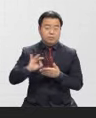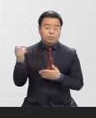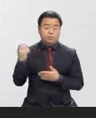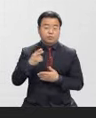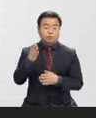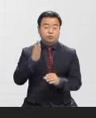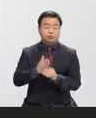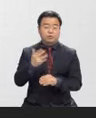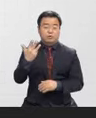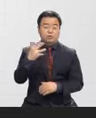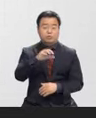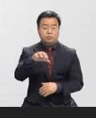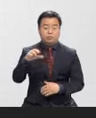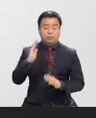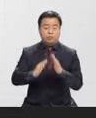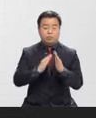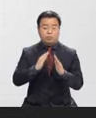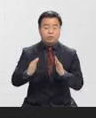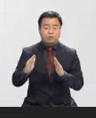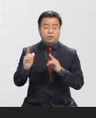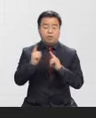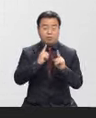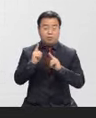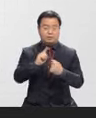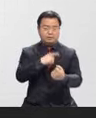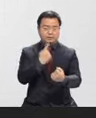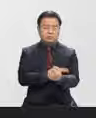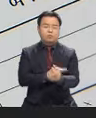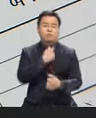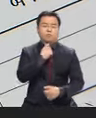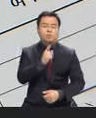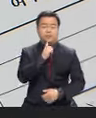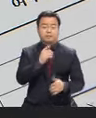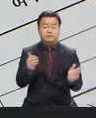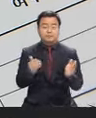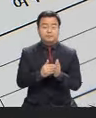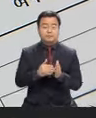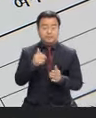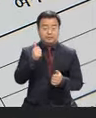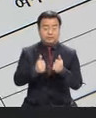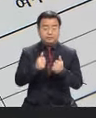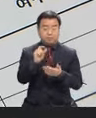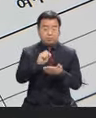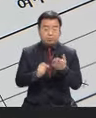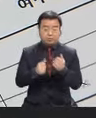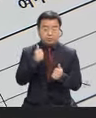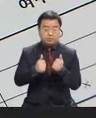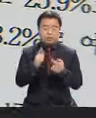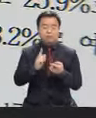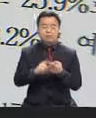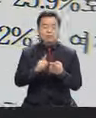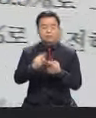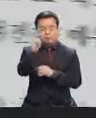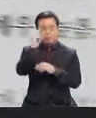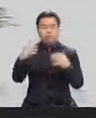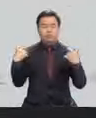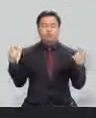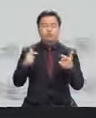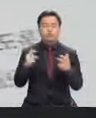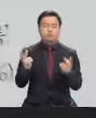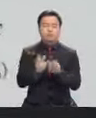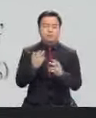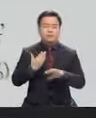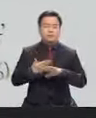8곳은 공인어학 성적 같은 외부 스펙을 요구했습니다. 논술 전형 모집 비율도 정부의 축소 방침과 달리